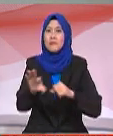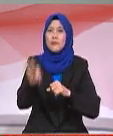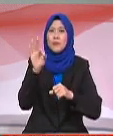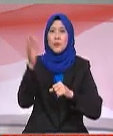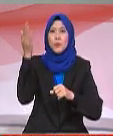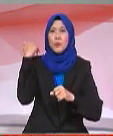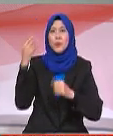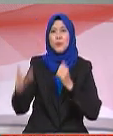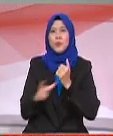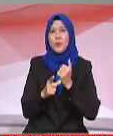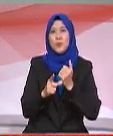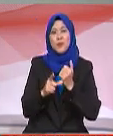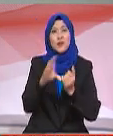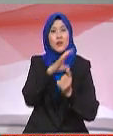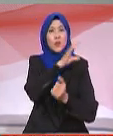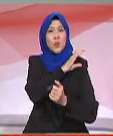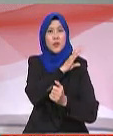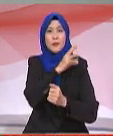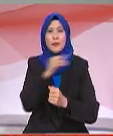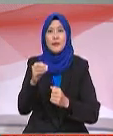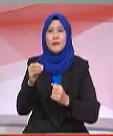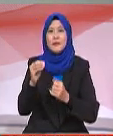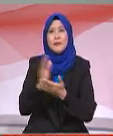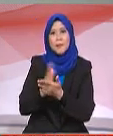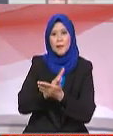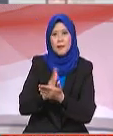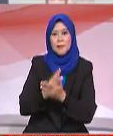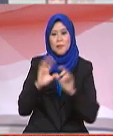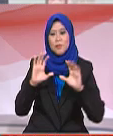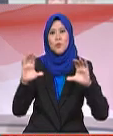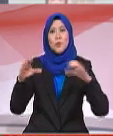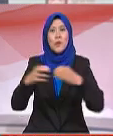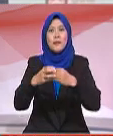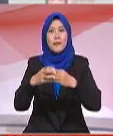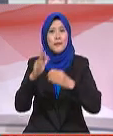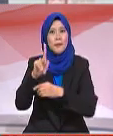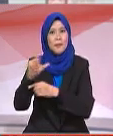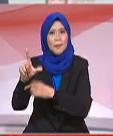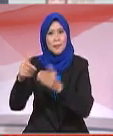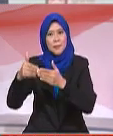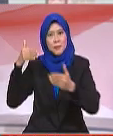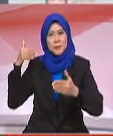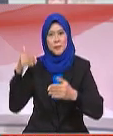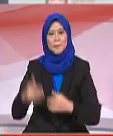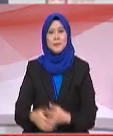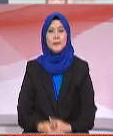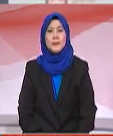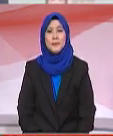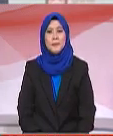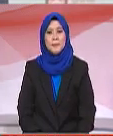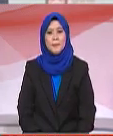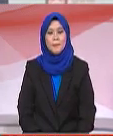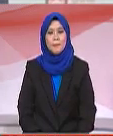dilantik sebagai penolong jurulatih serta pengendali sementara skuad Kuala Lumpur sebelum ini.